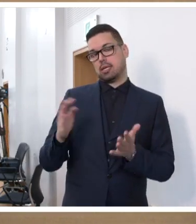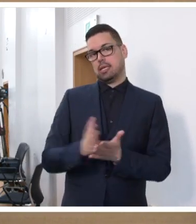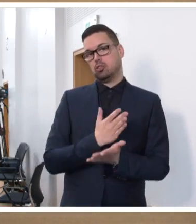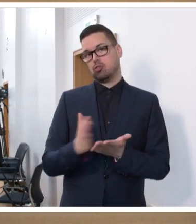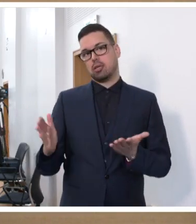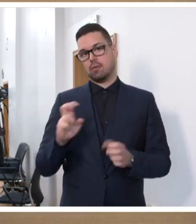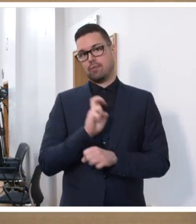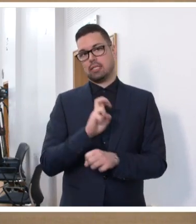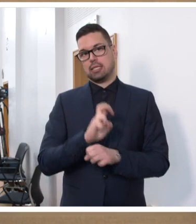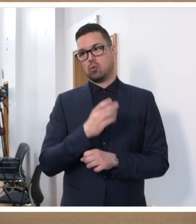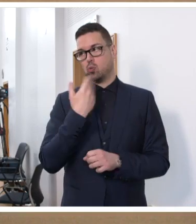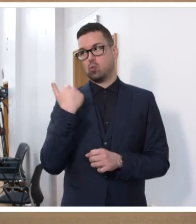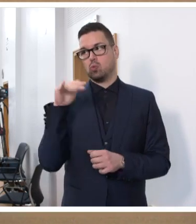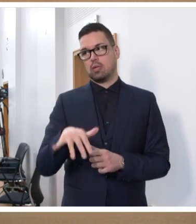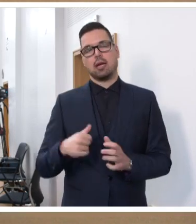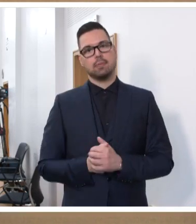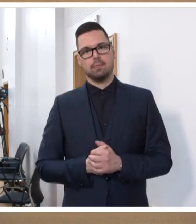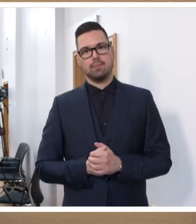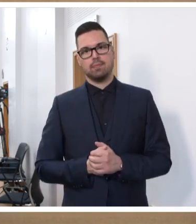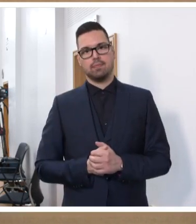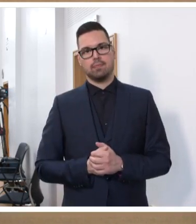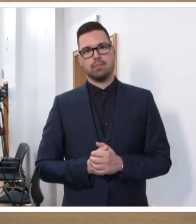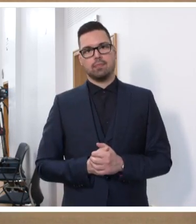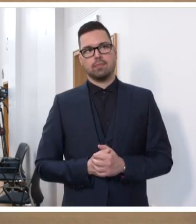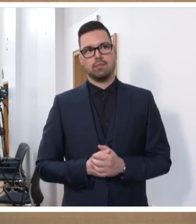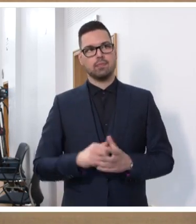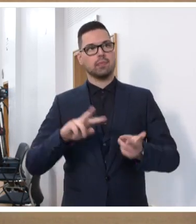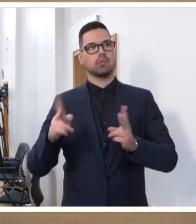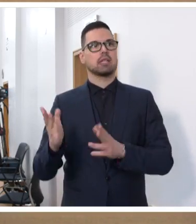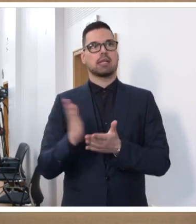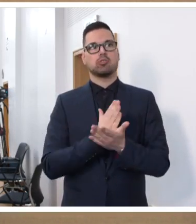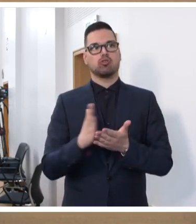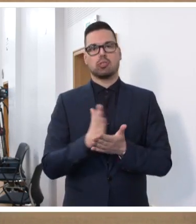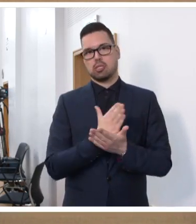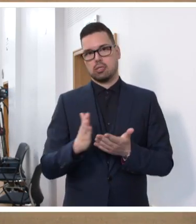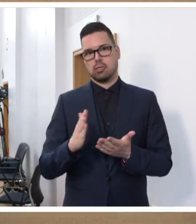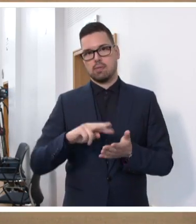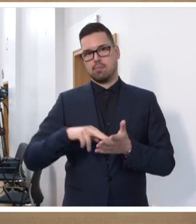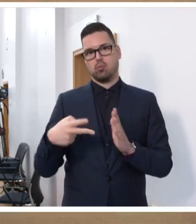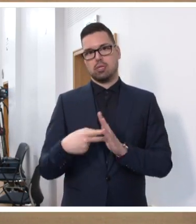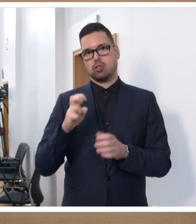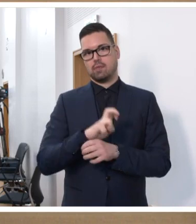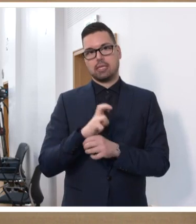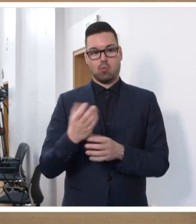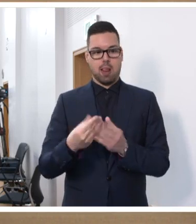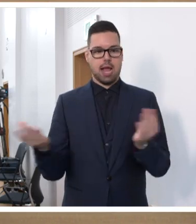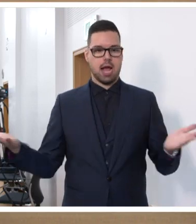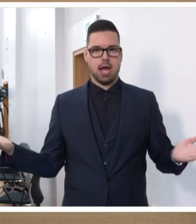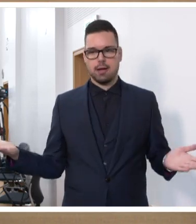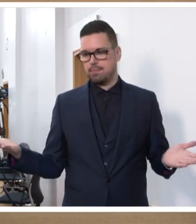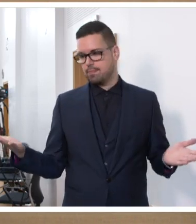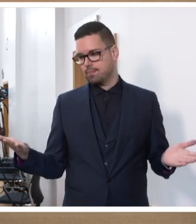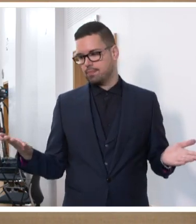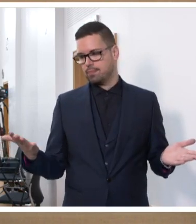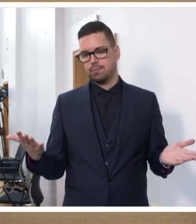politische Vertretung im Landtag. Die sich für die anderen sonstigen entschieden haben, gehen in ihrer politischen Vertretung leer aus. Dies für